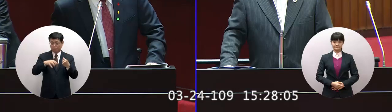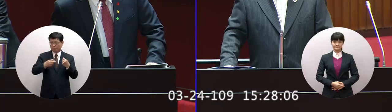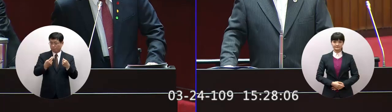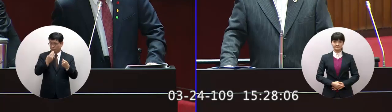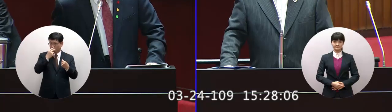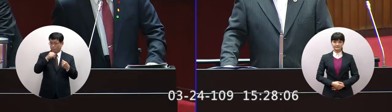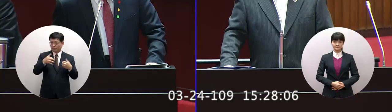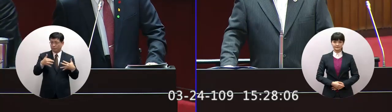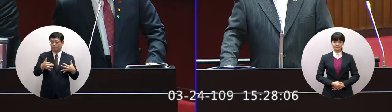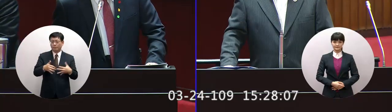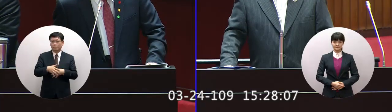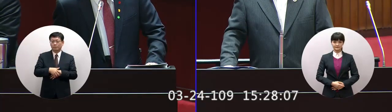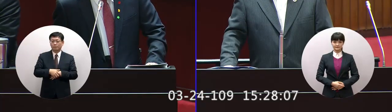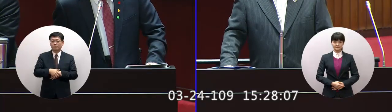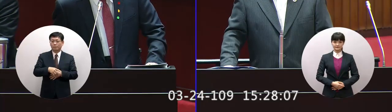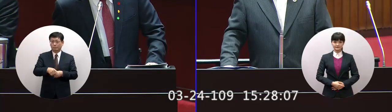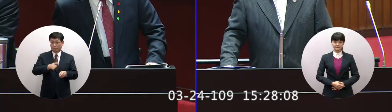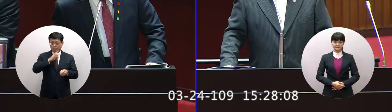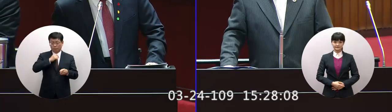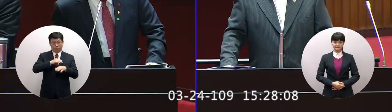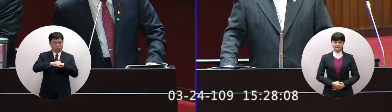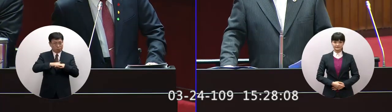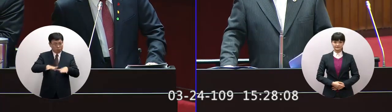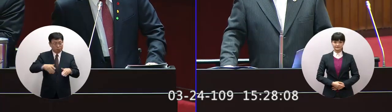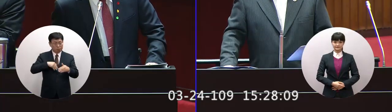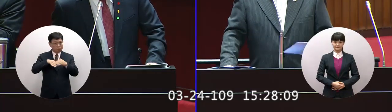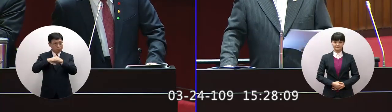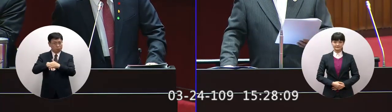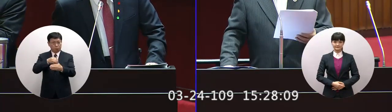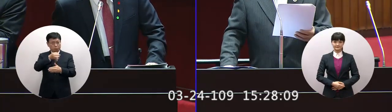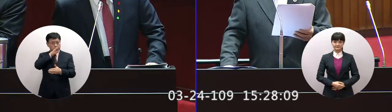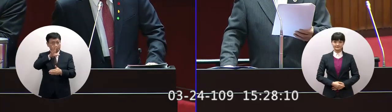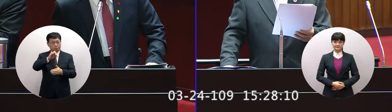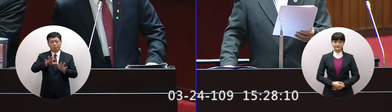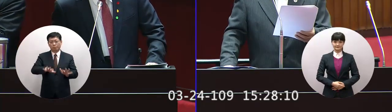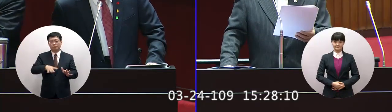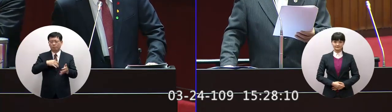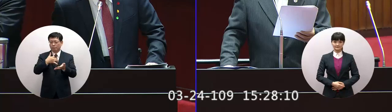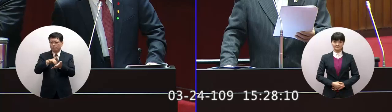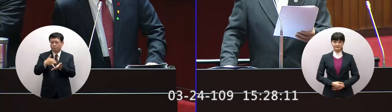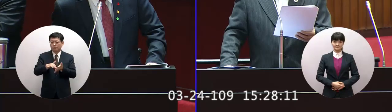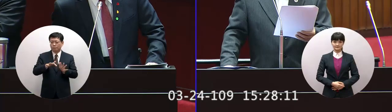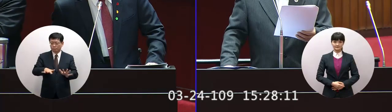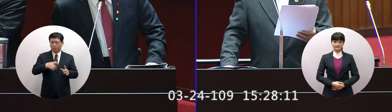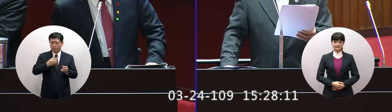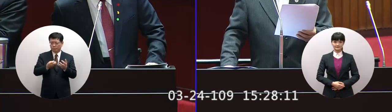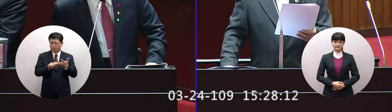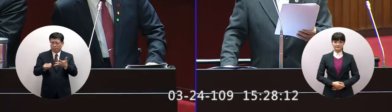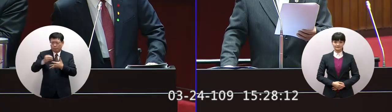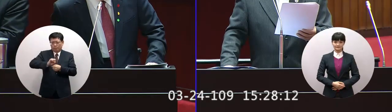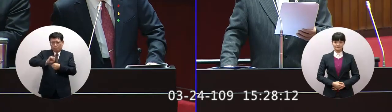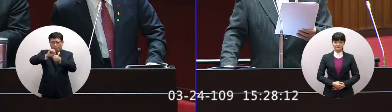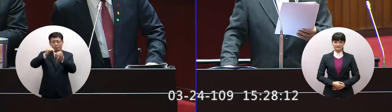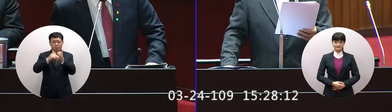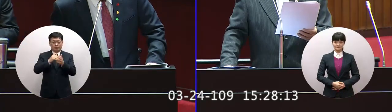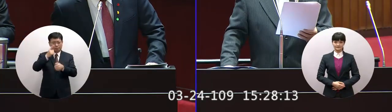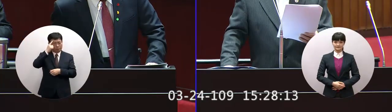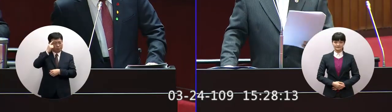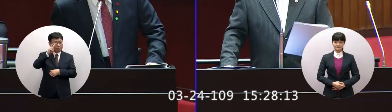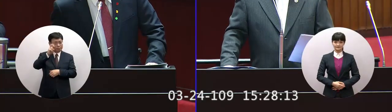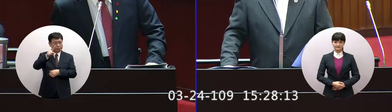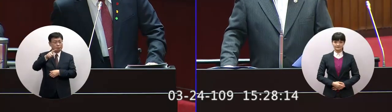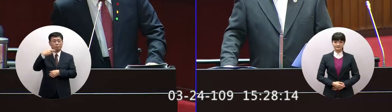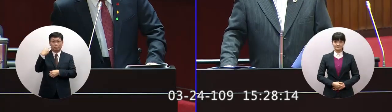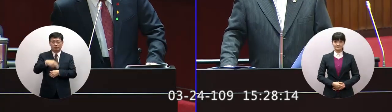气的部分，那它的整个安全存量，以目前来说的话，我们会提高到21天，